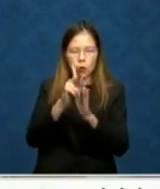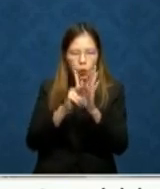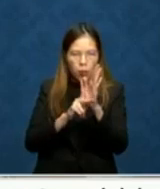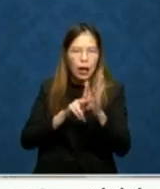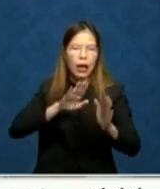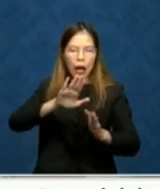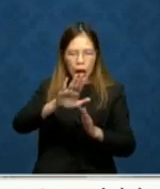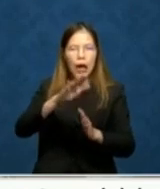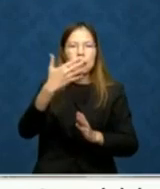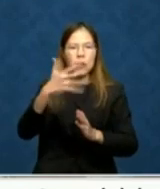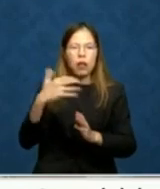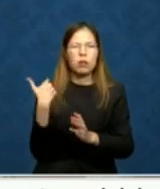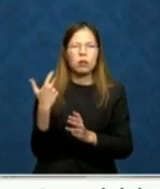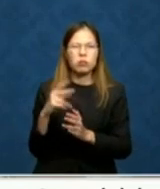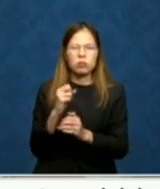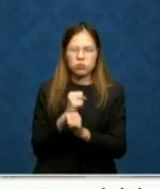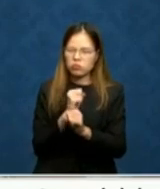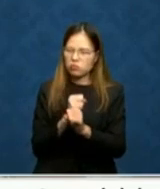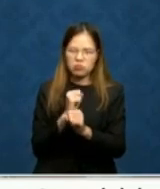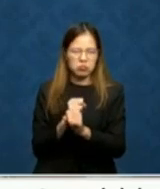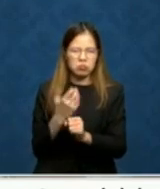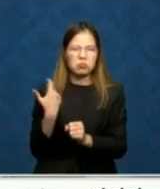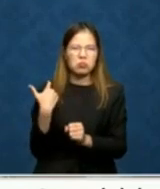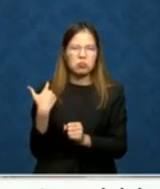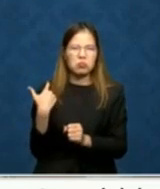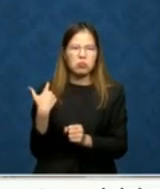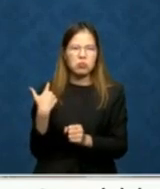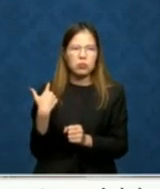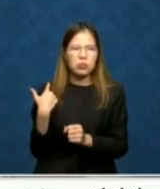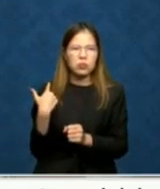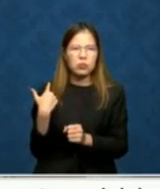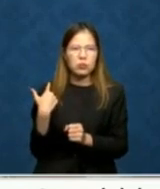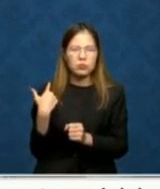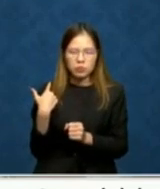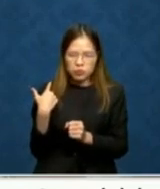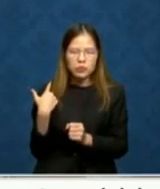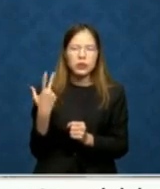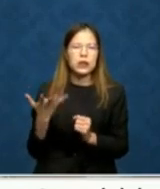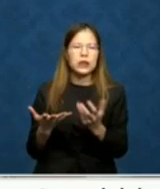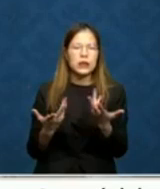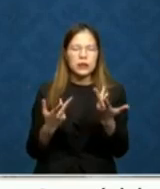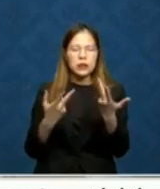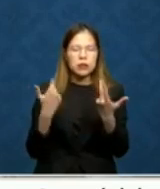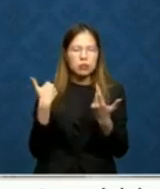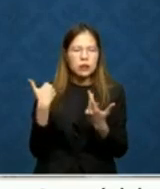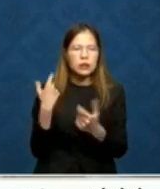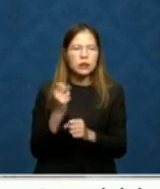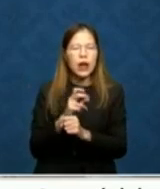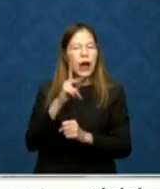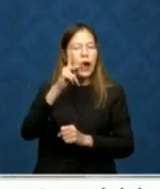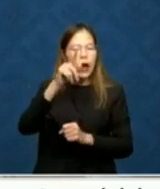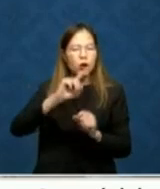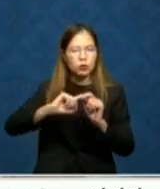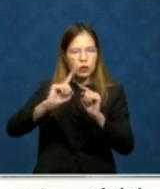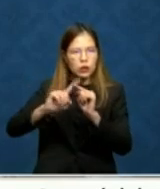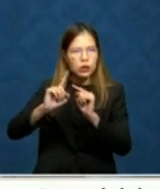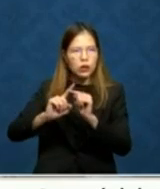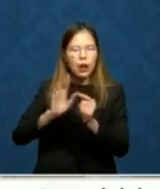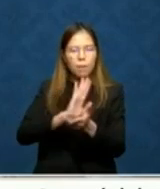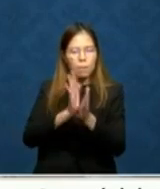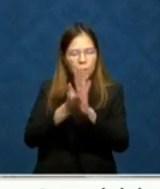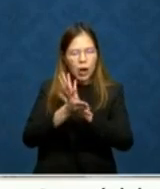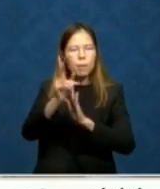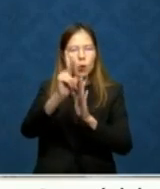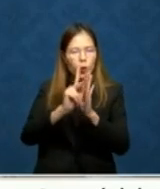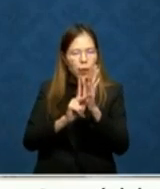ห้ามแล้วก็ตามแต่สิ่งที่เกิดขึ้นนั้นเราก็ยังบอกยังมีเหตุการณ์เกิดขึ้นอยู่เราต้องการปรับกฎหมายให้ทันส